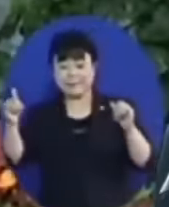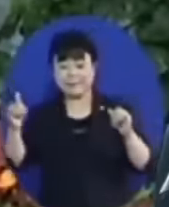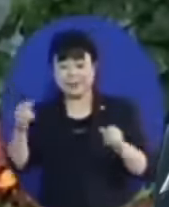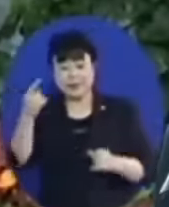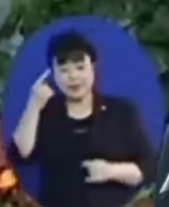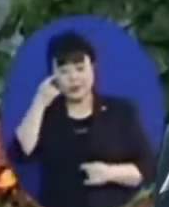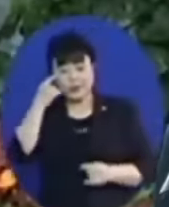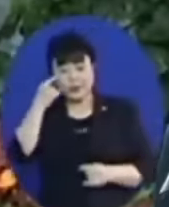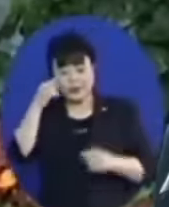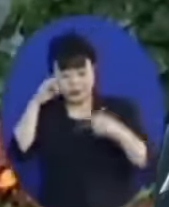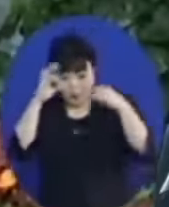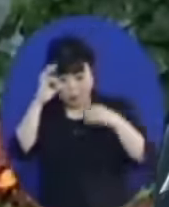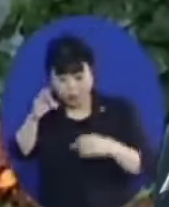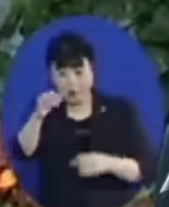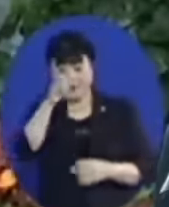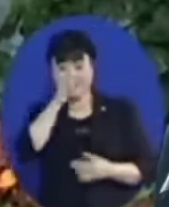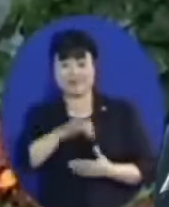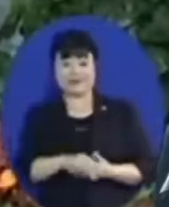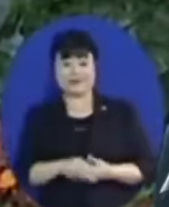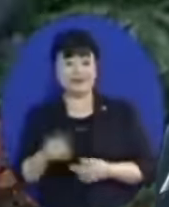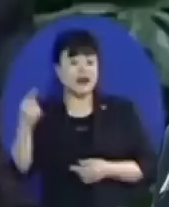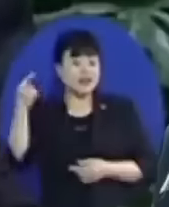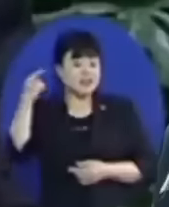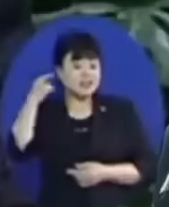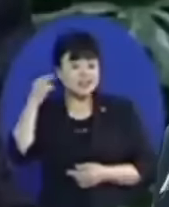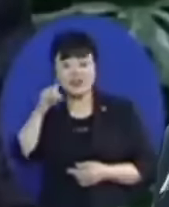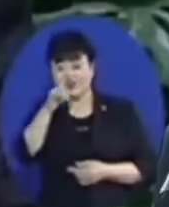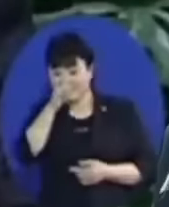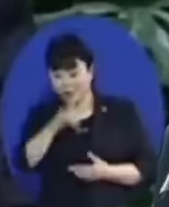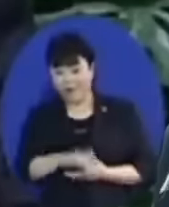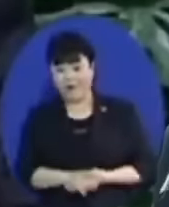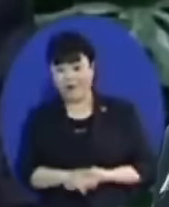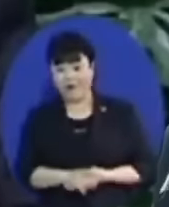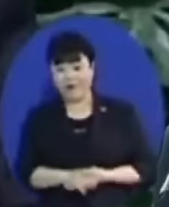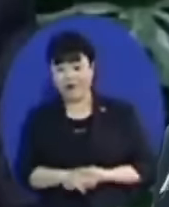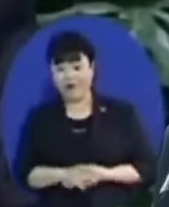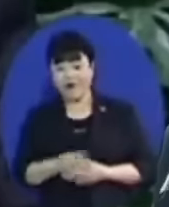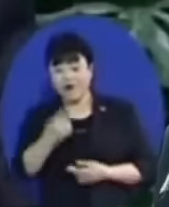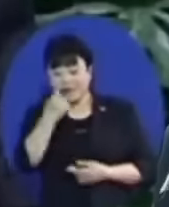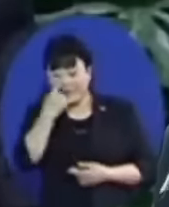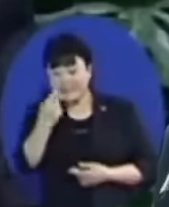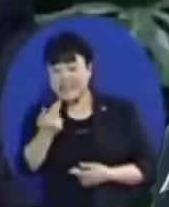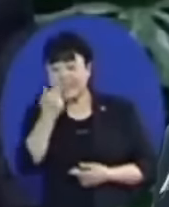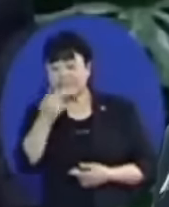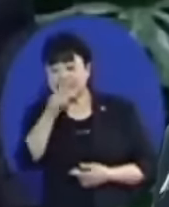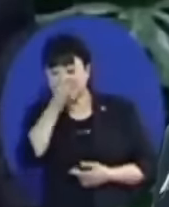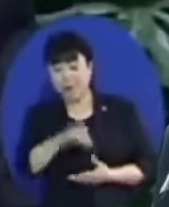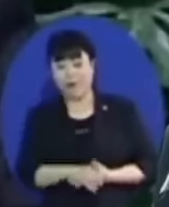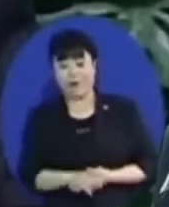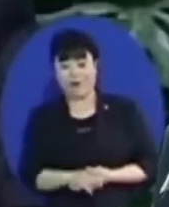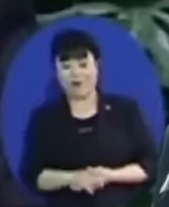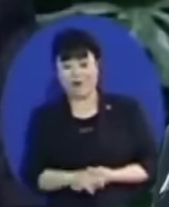시각을 가지고 있어서 봅니다. 청각이 있어서 듣습니다. 후각이 있어서 냄새를 맡습니다.